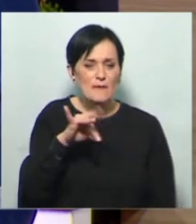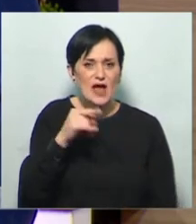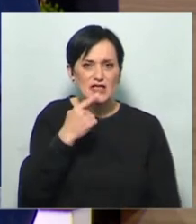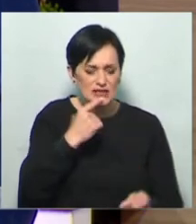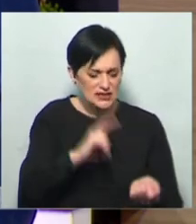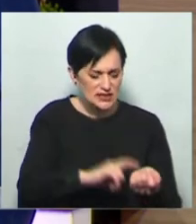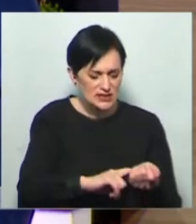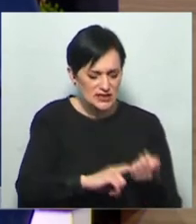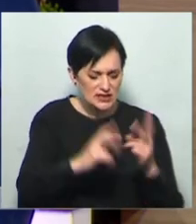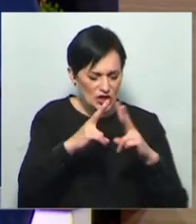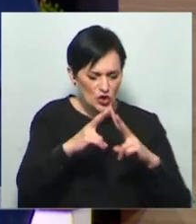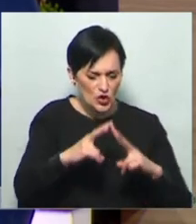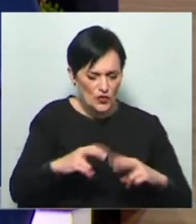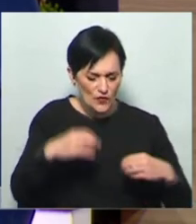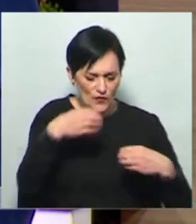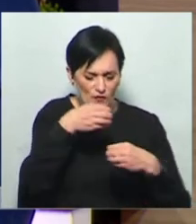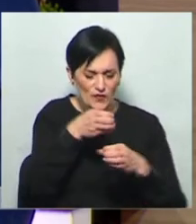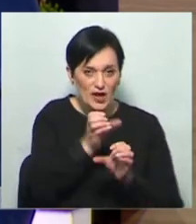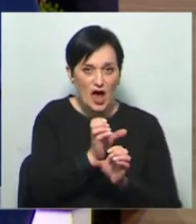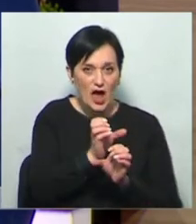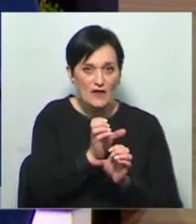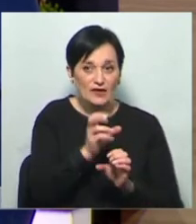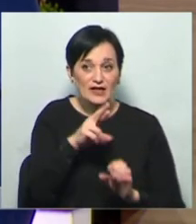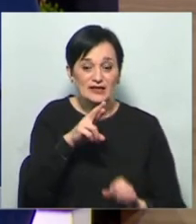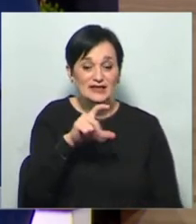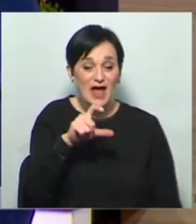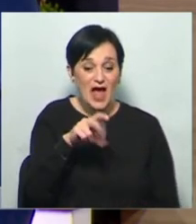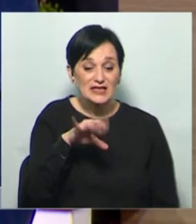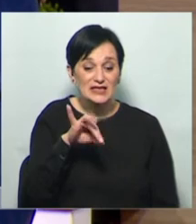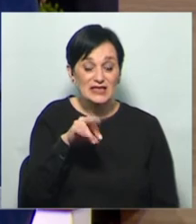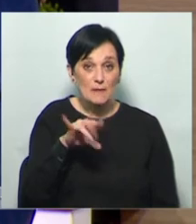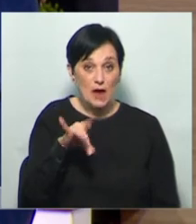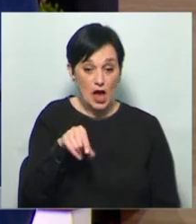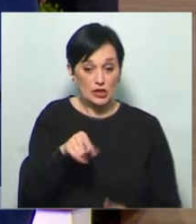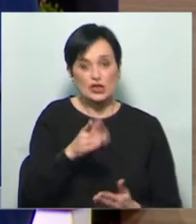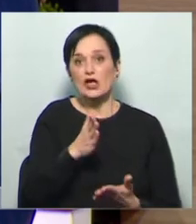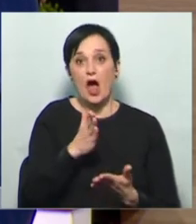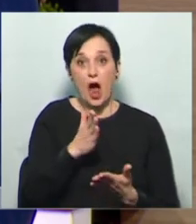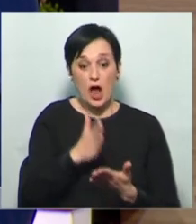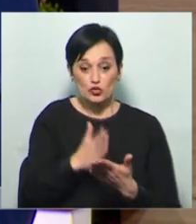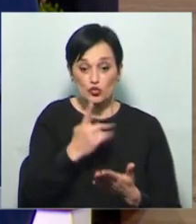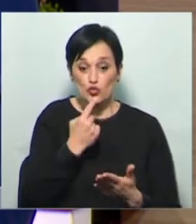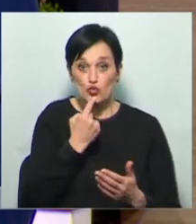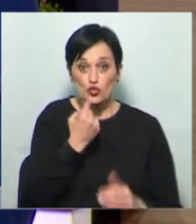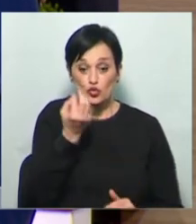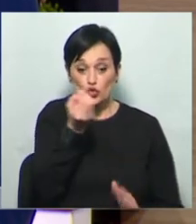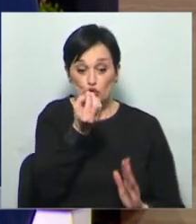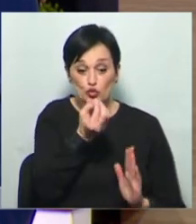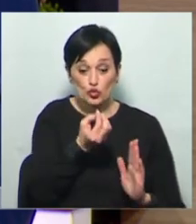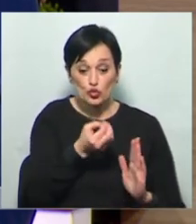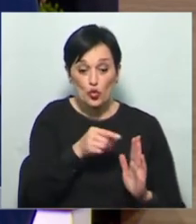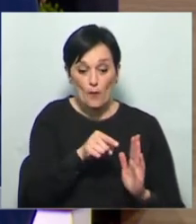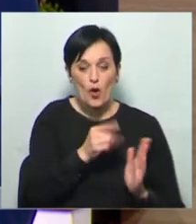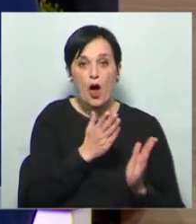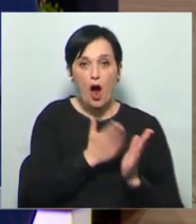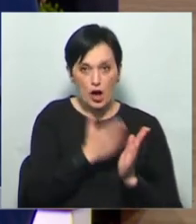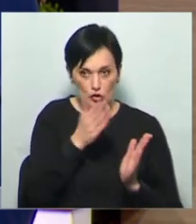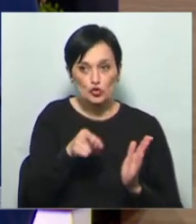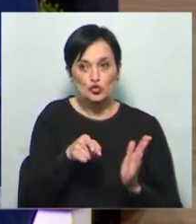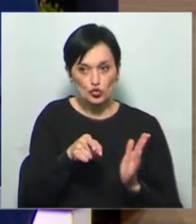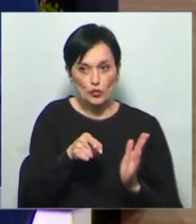კვლევა, რომელიც დედიმერი უკვე თუ არსებობს თრომბოზი, აი ამ შემთხვევაში